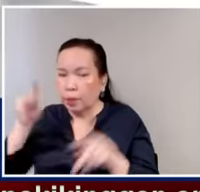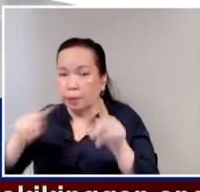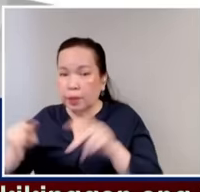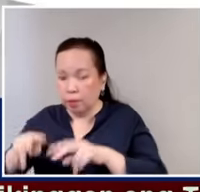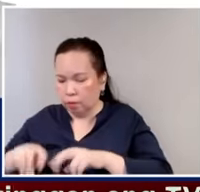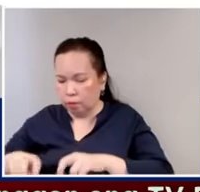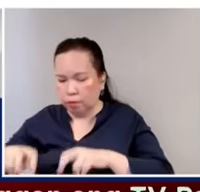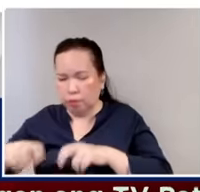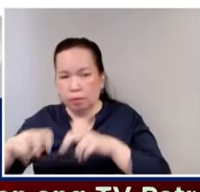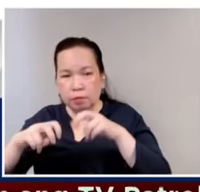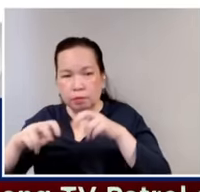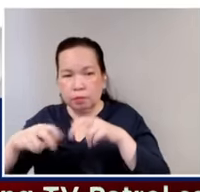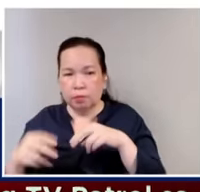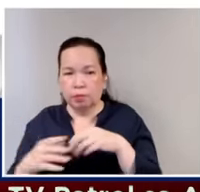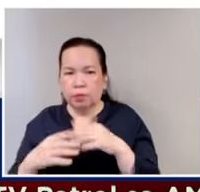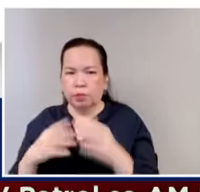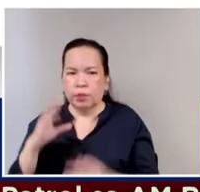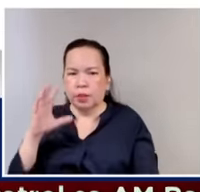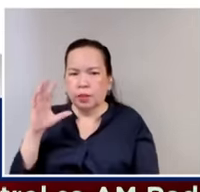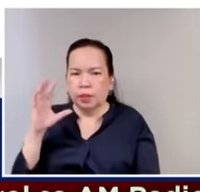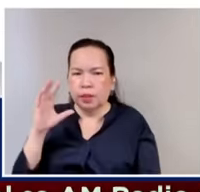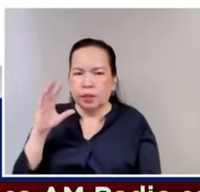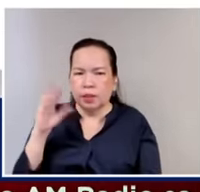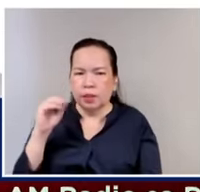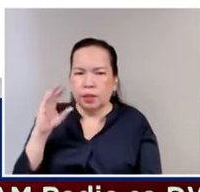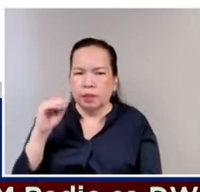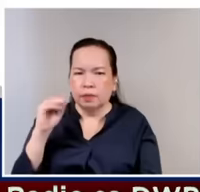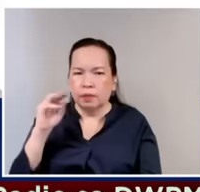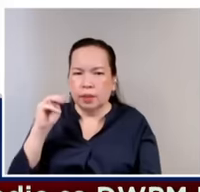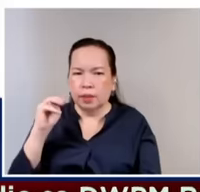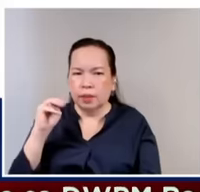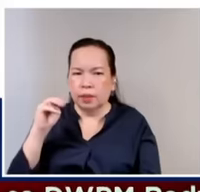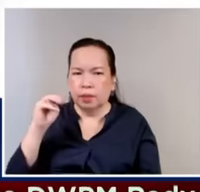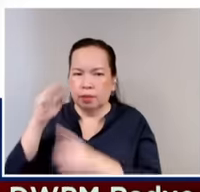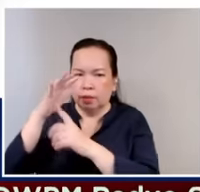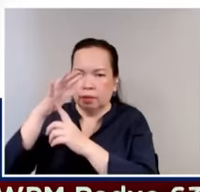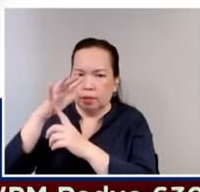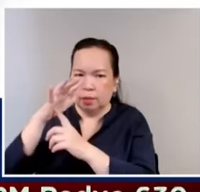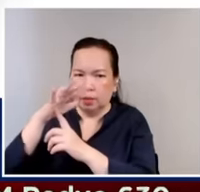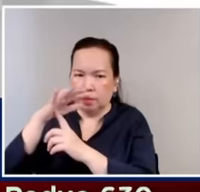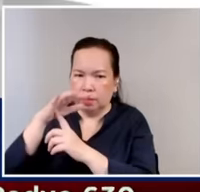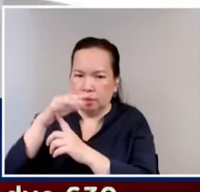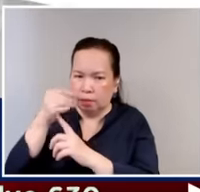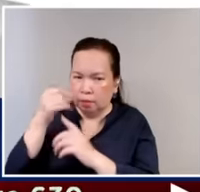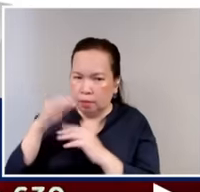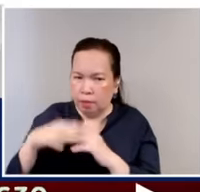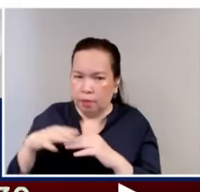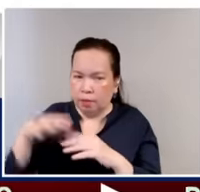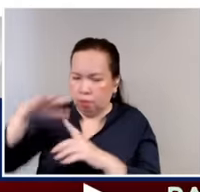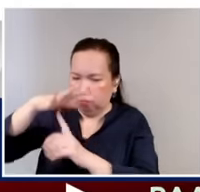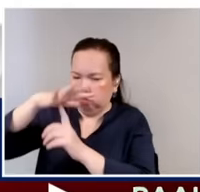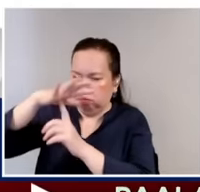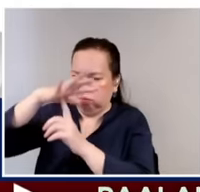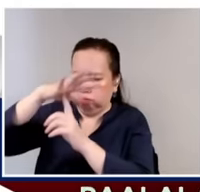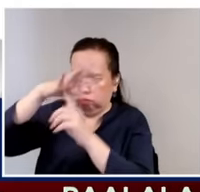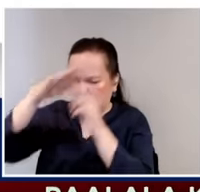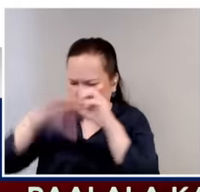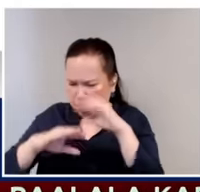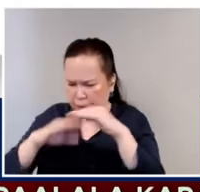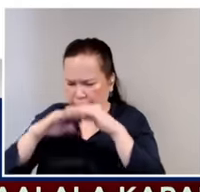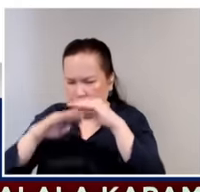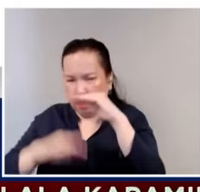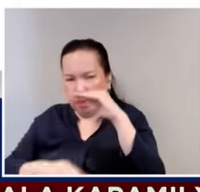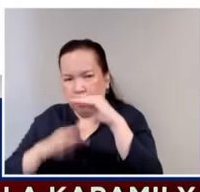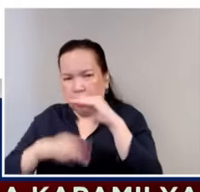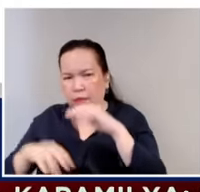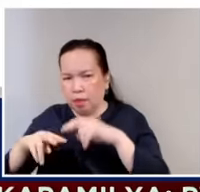50 metro na lamang ang layo nito sa mga tambak na coral sa Sandy K3 kung saan naroon ang ilang researchers. Dahil